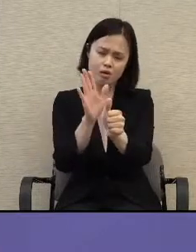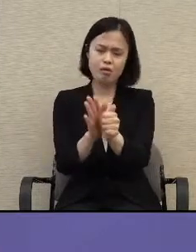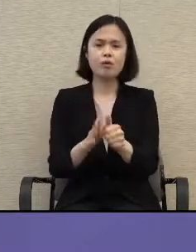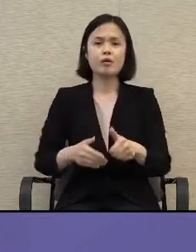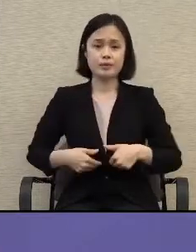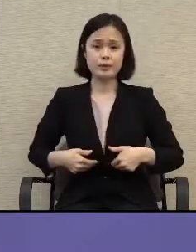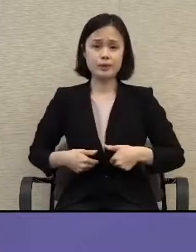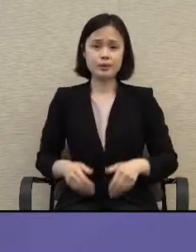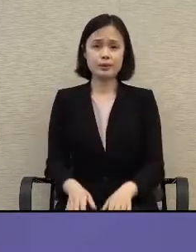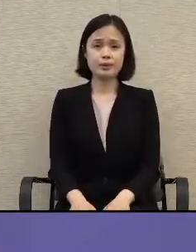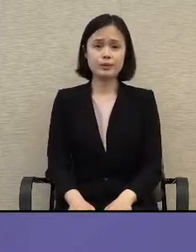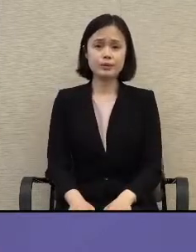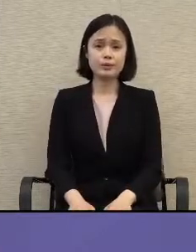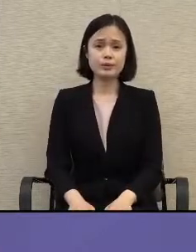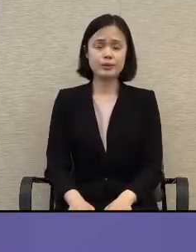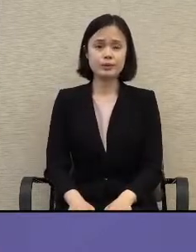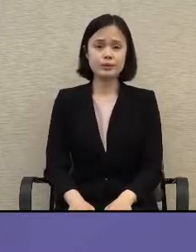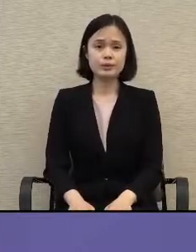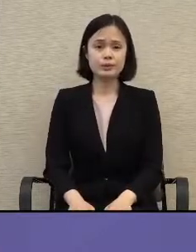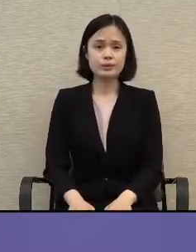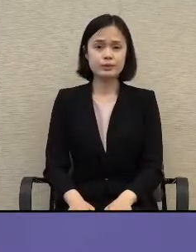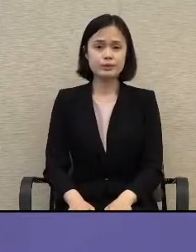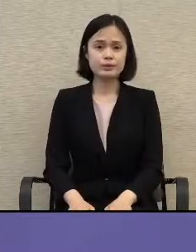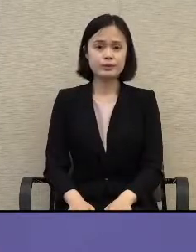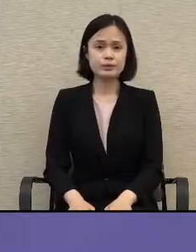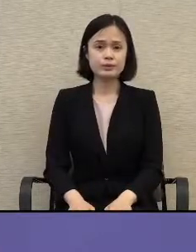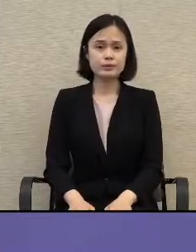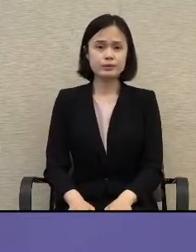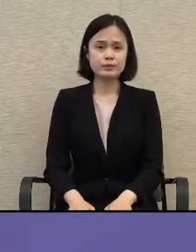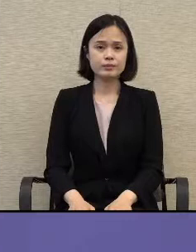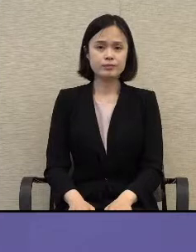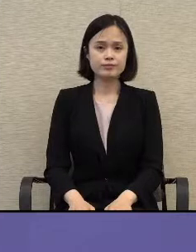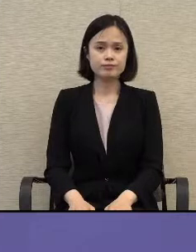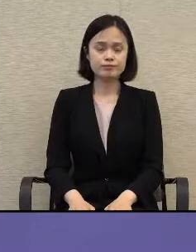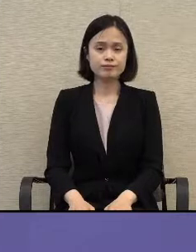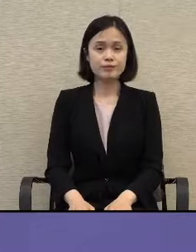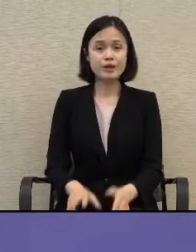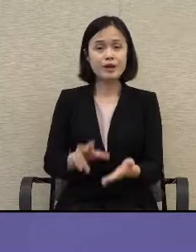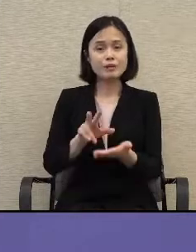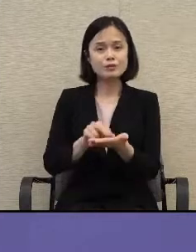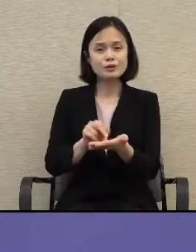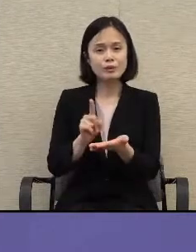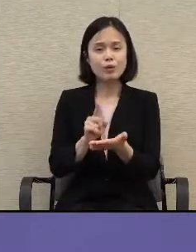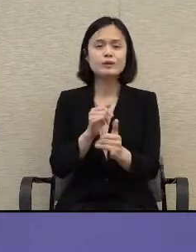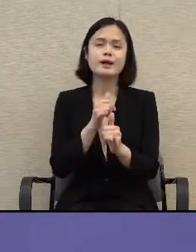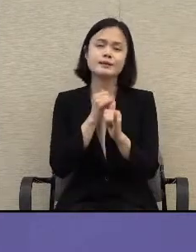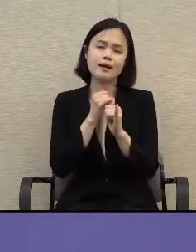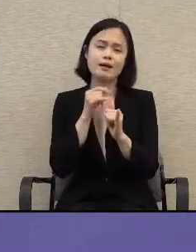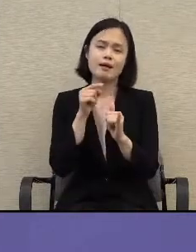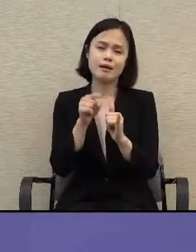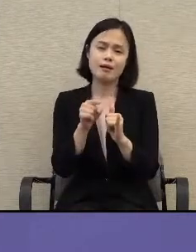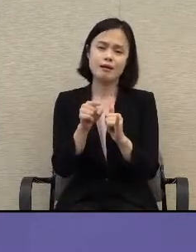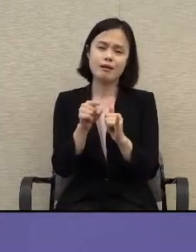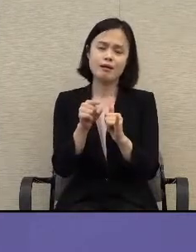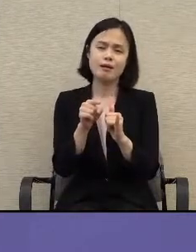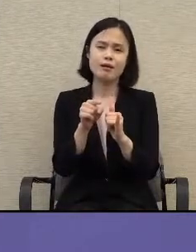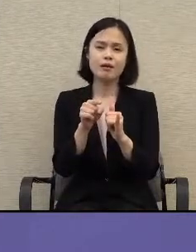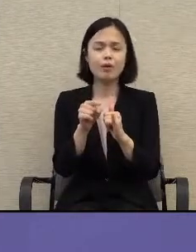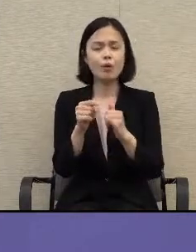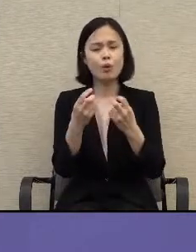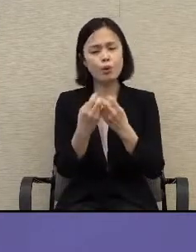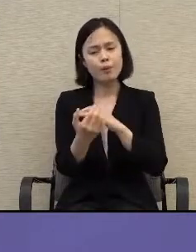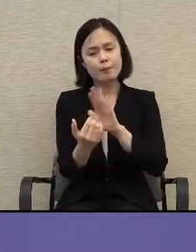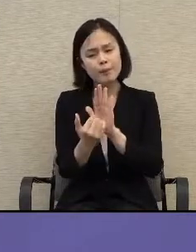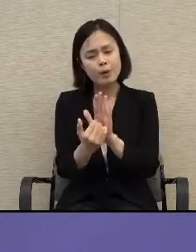존재합니다. 그중에 이제 오늘 많이 나와 언급이 되었던 자살의 문제가 있고요. 그다음에 오늘 언급은 조금 덜 됐긴 했지만